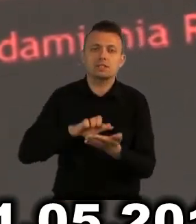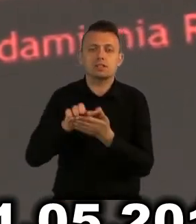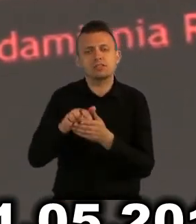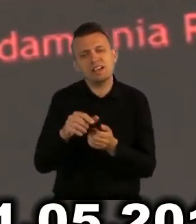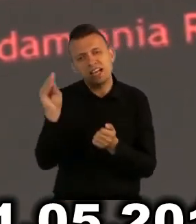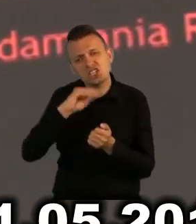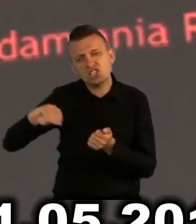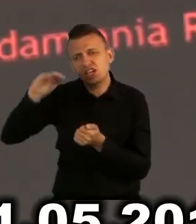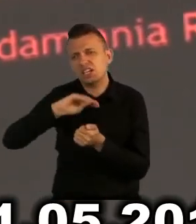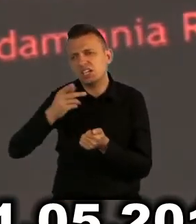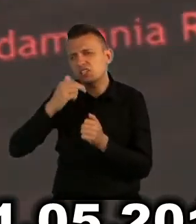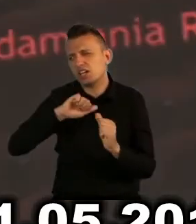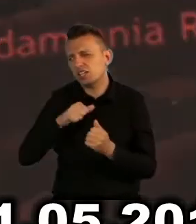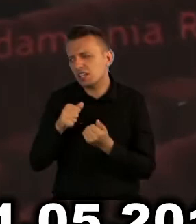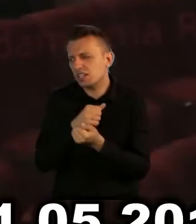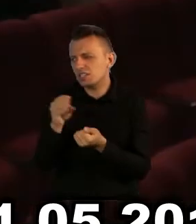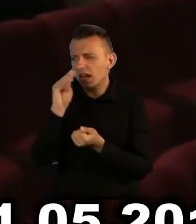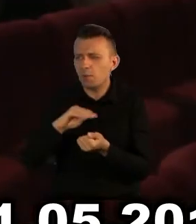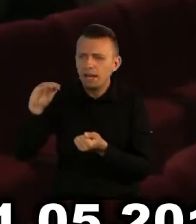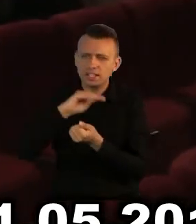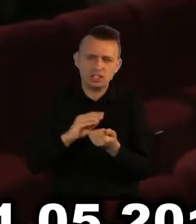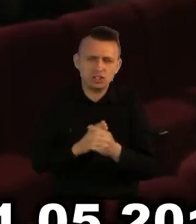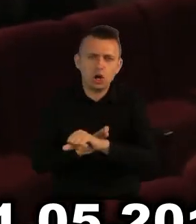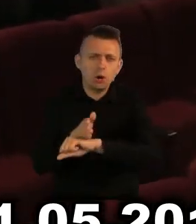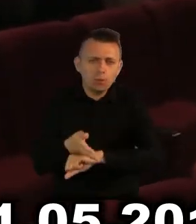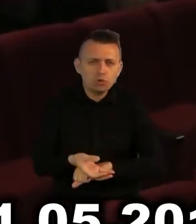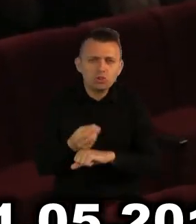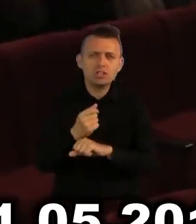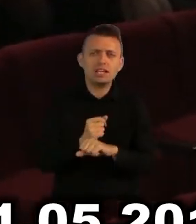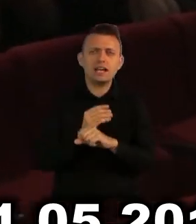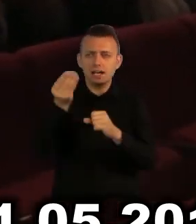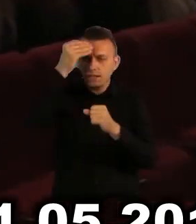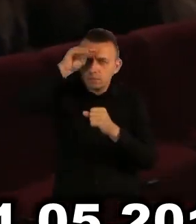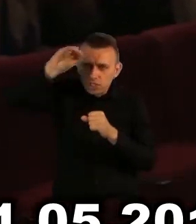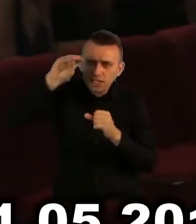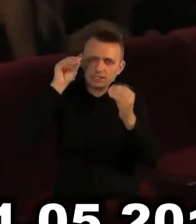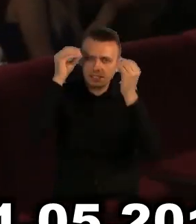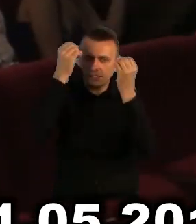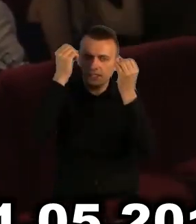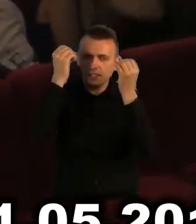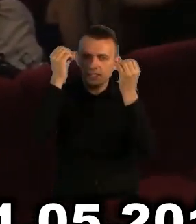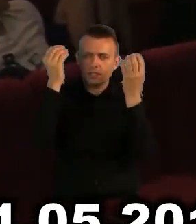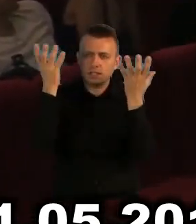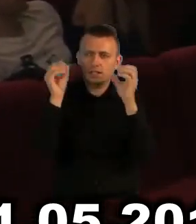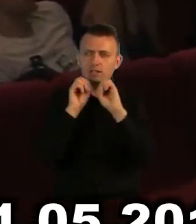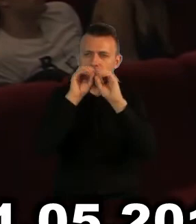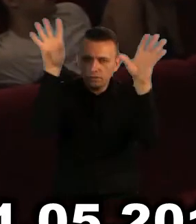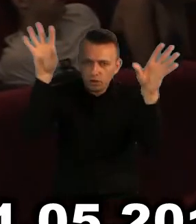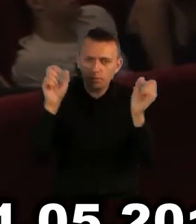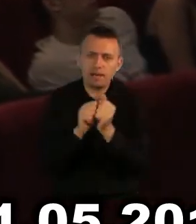sąsiednim województwie mazowieckim 112 jest to centrala z Radomia. Opóźnienia na przekazanie informacji ze 112 sięgają w tej chwili na pół